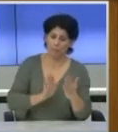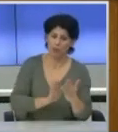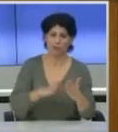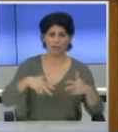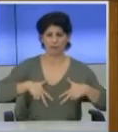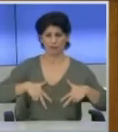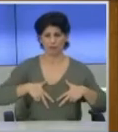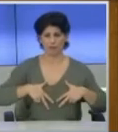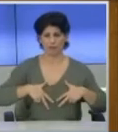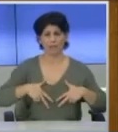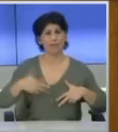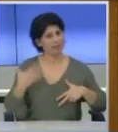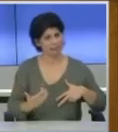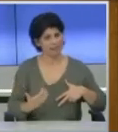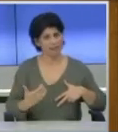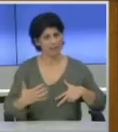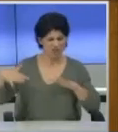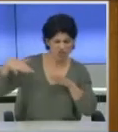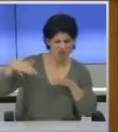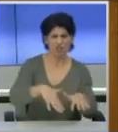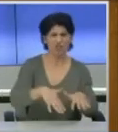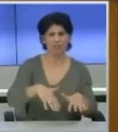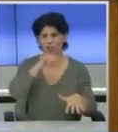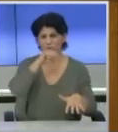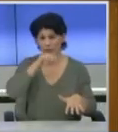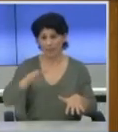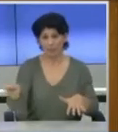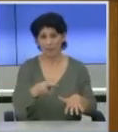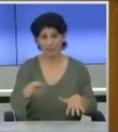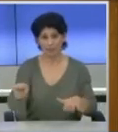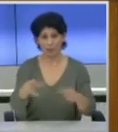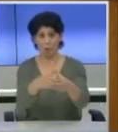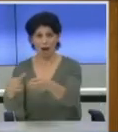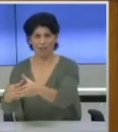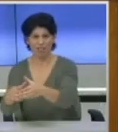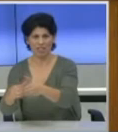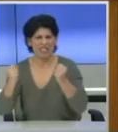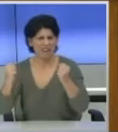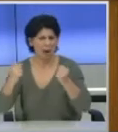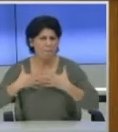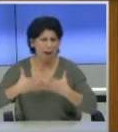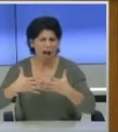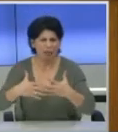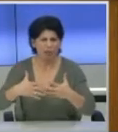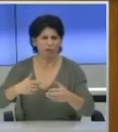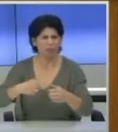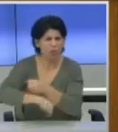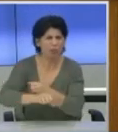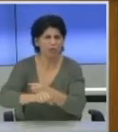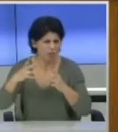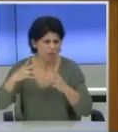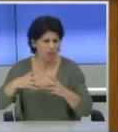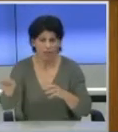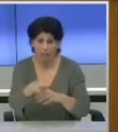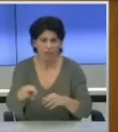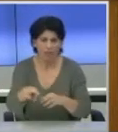κυβέρνησης να συγκεντρώνει τα πυρά των φανατικών και από τις δύο πλευρές. Γιατί μάλλον ήταν